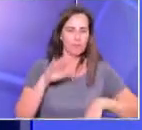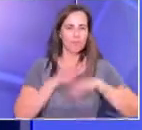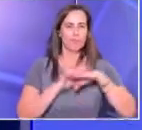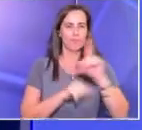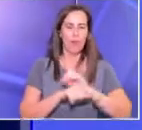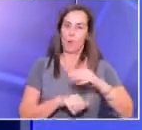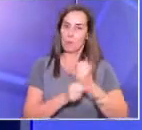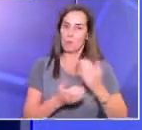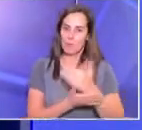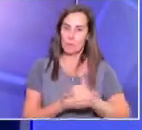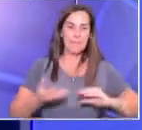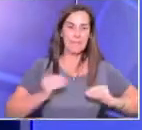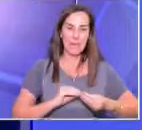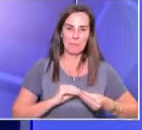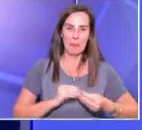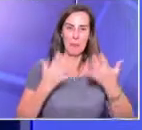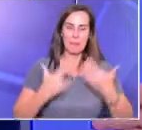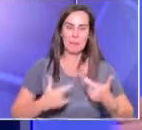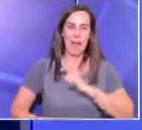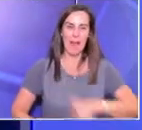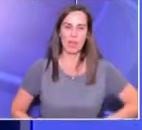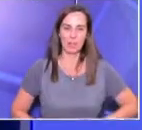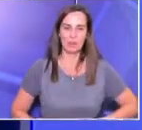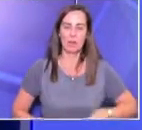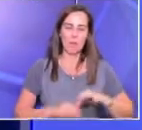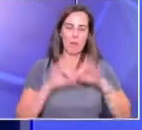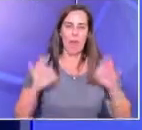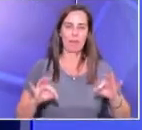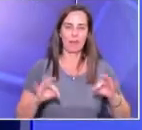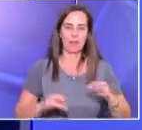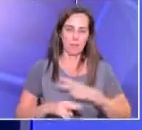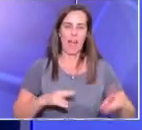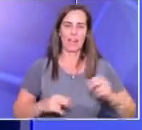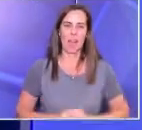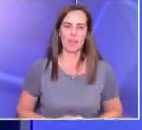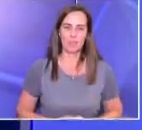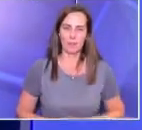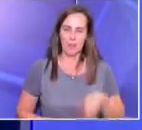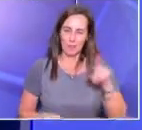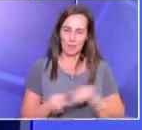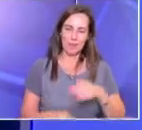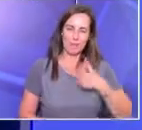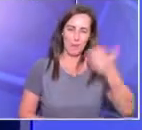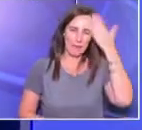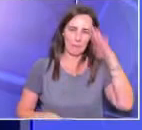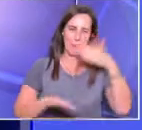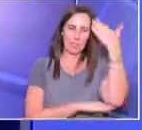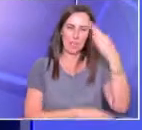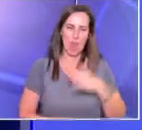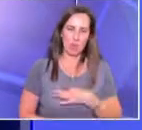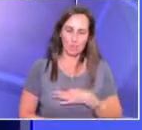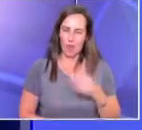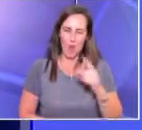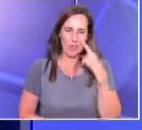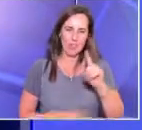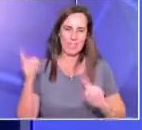נושא השכר, מצמצמים את מספר העיריות ויוצאים לדרך חדשה ונקייה. אבל כפי שאנו מכירים את המדינה שלנו, לא